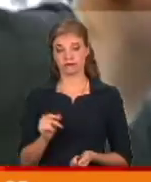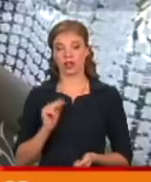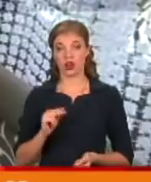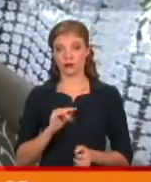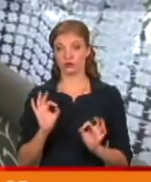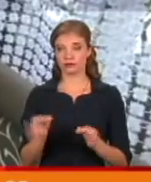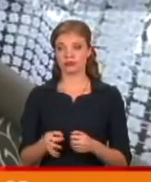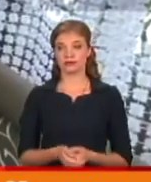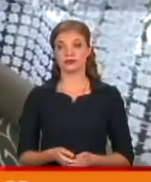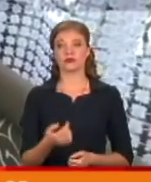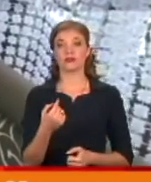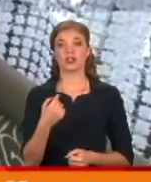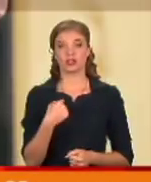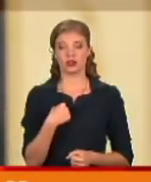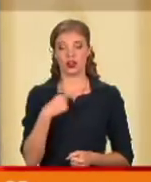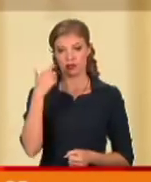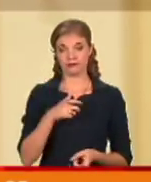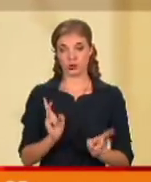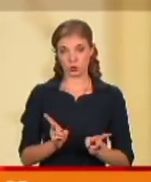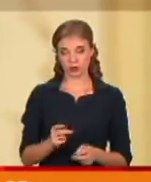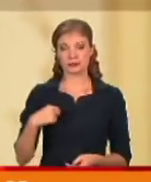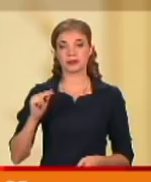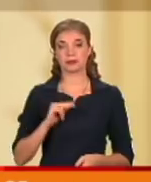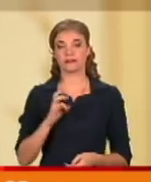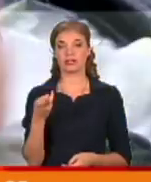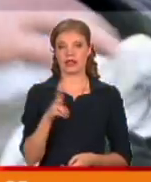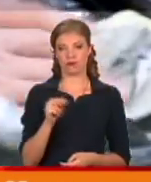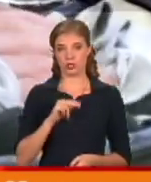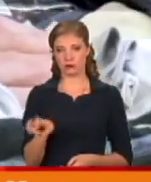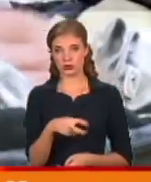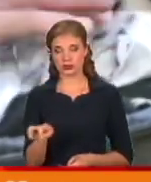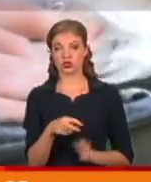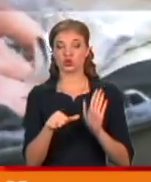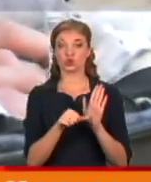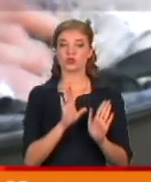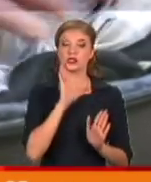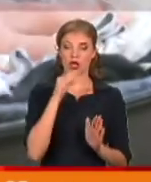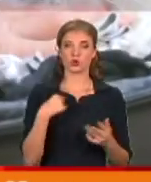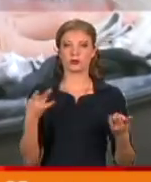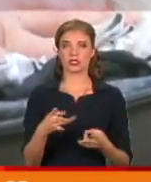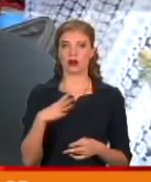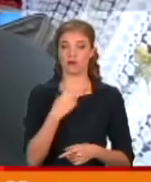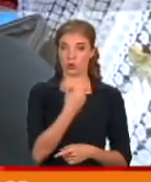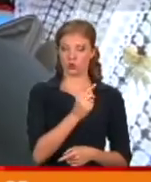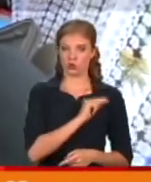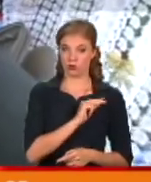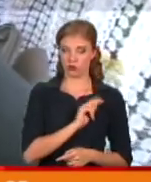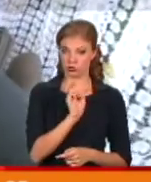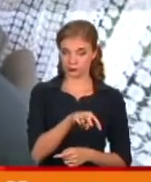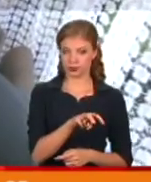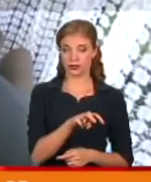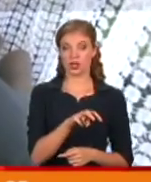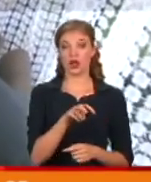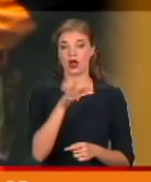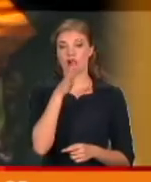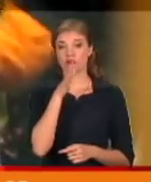На роботу, вранці. Я кухар, працював на двох роботах. В 6 ранку мені потрібно було на одну роботу,